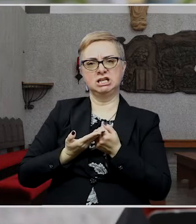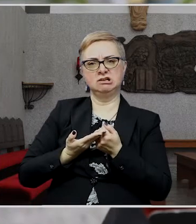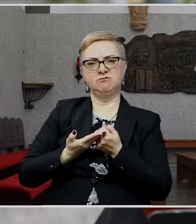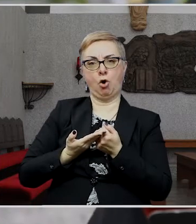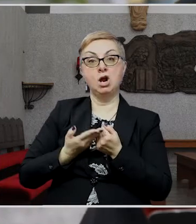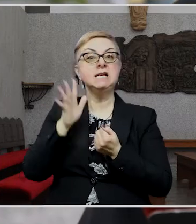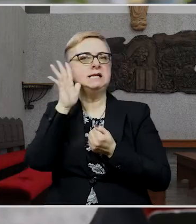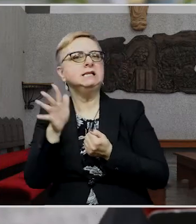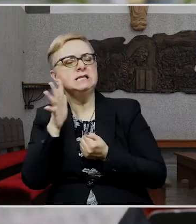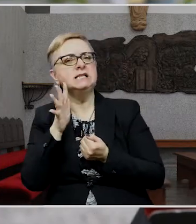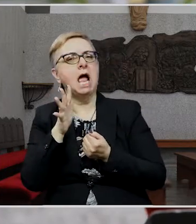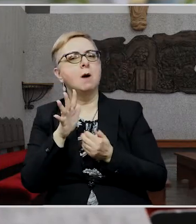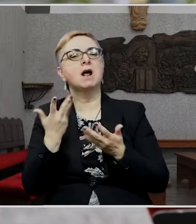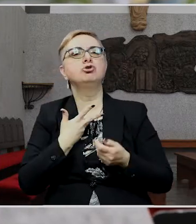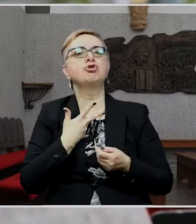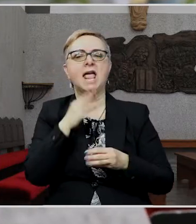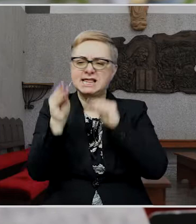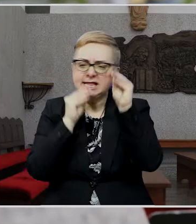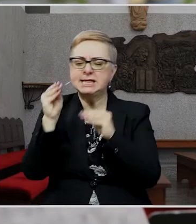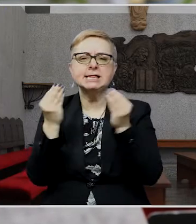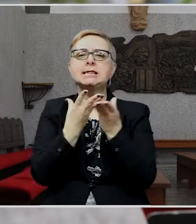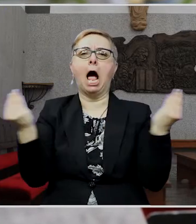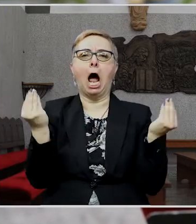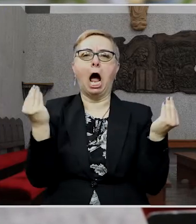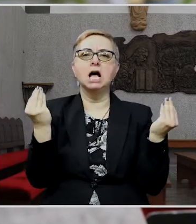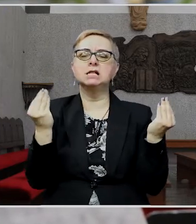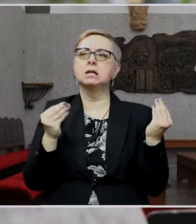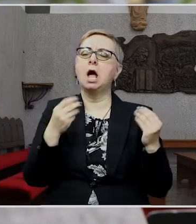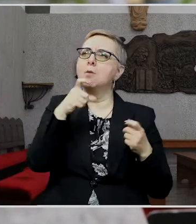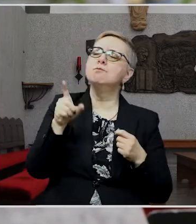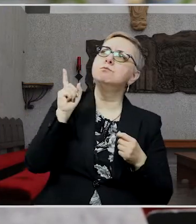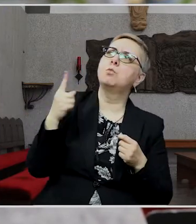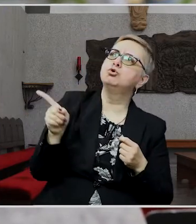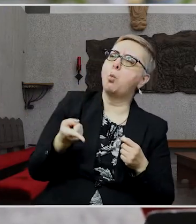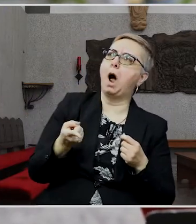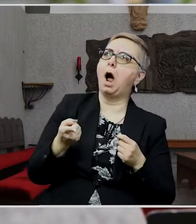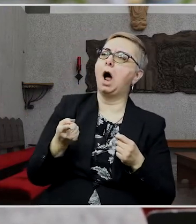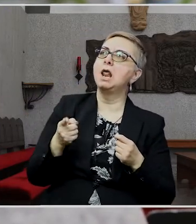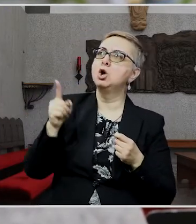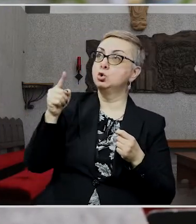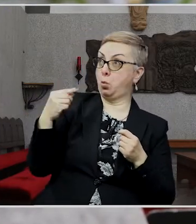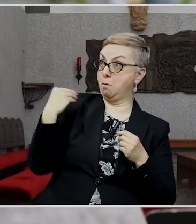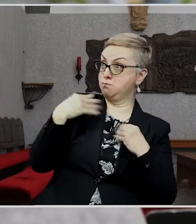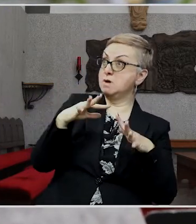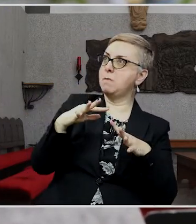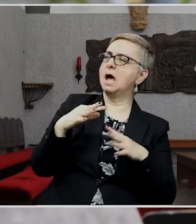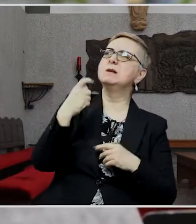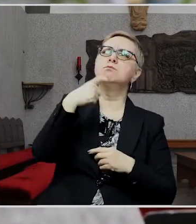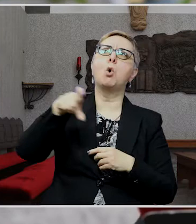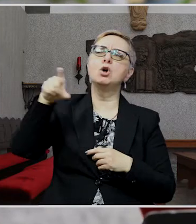sembra che ci sia una raffica di domande perché perché mi ha inviato